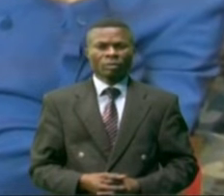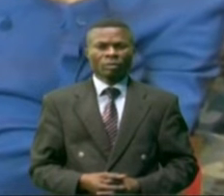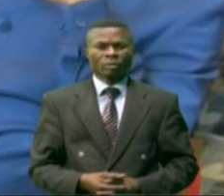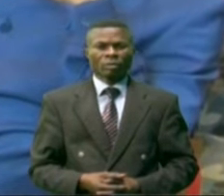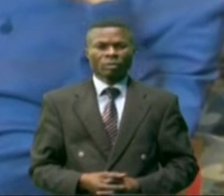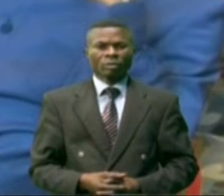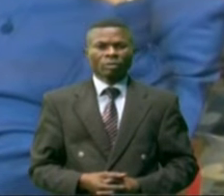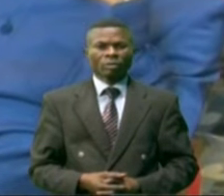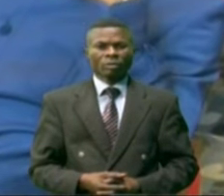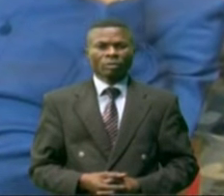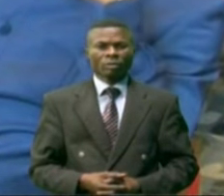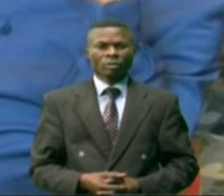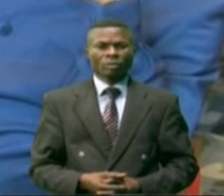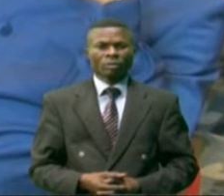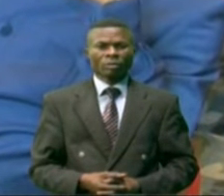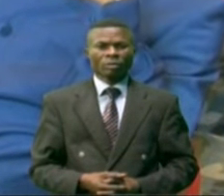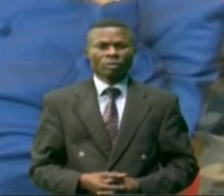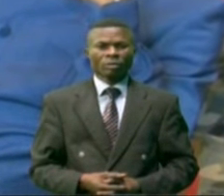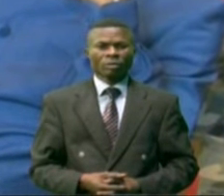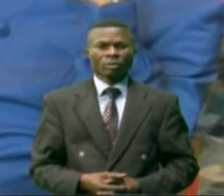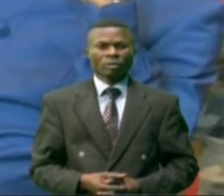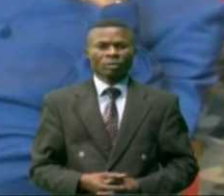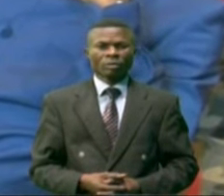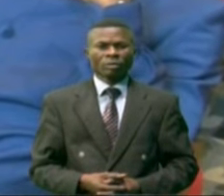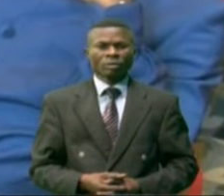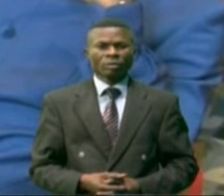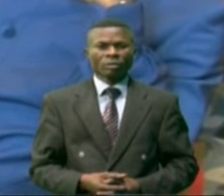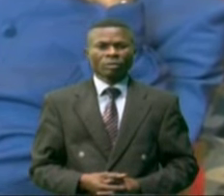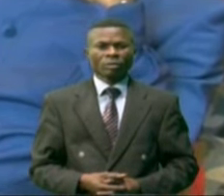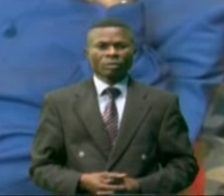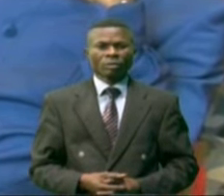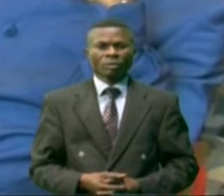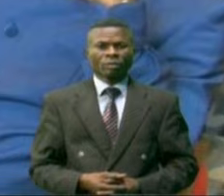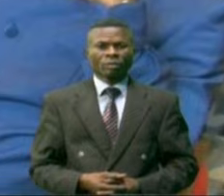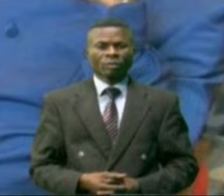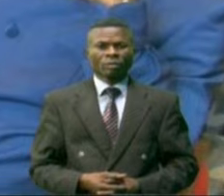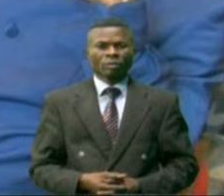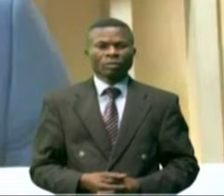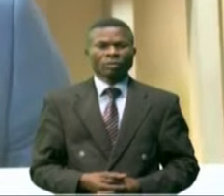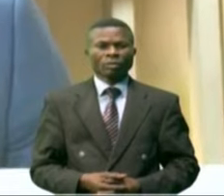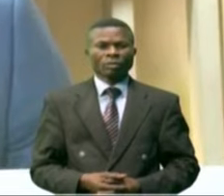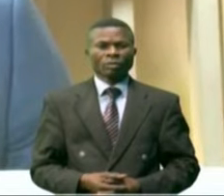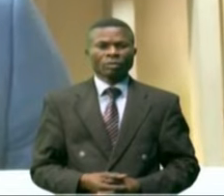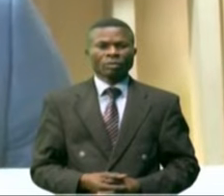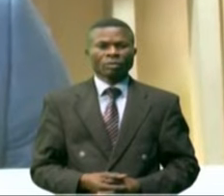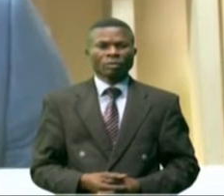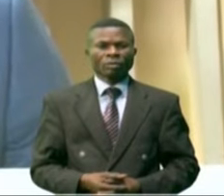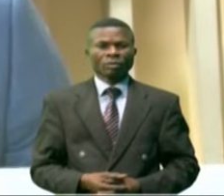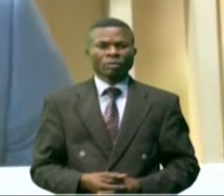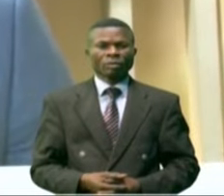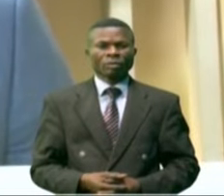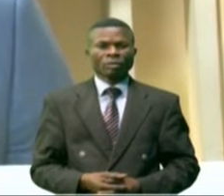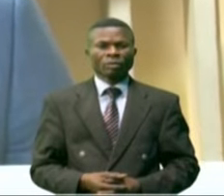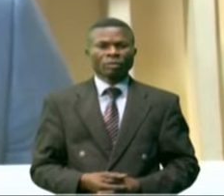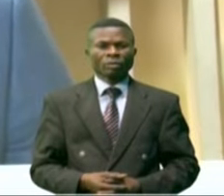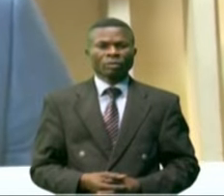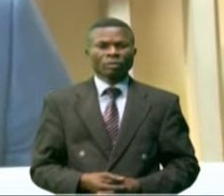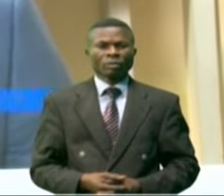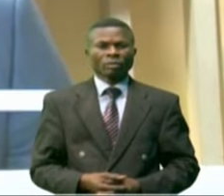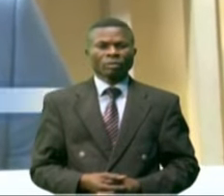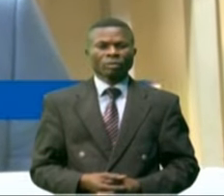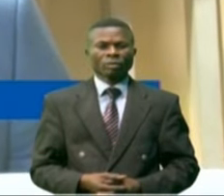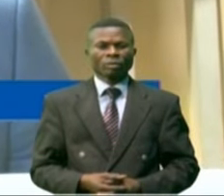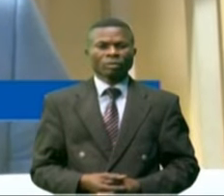ce deuxième recensement de l'histoire de la RDC. En effet, l'organisation de ce second recensement appelé des